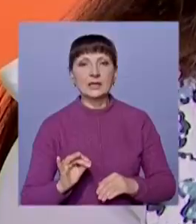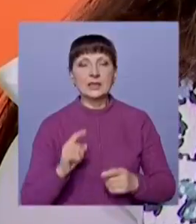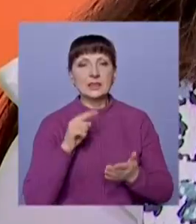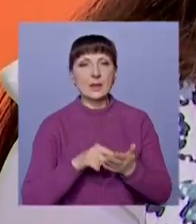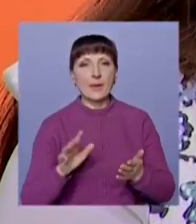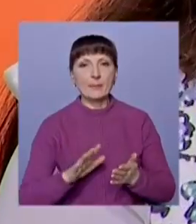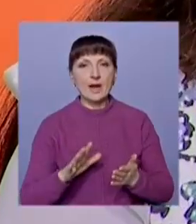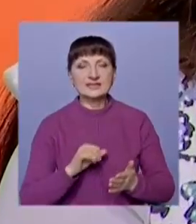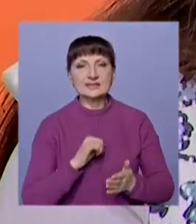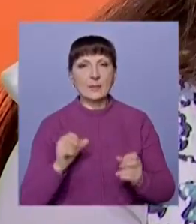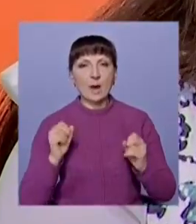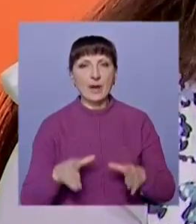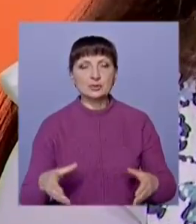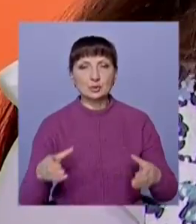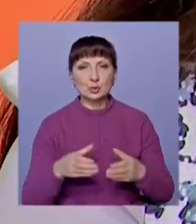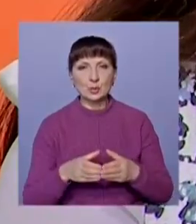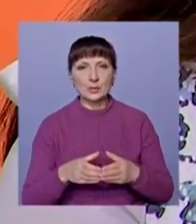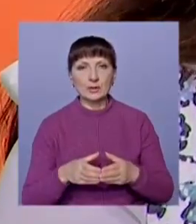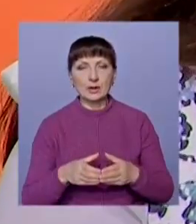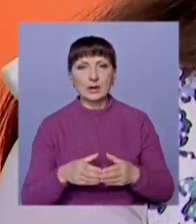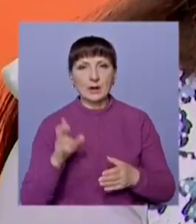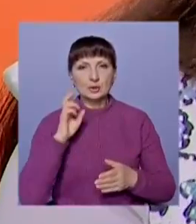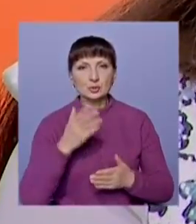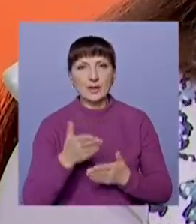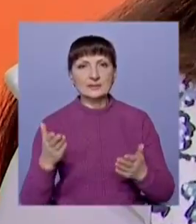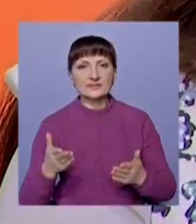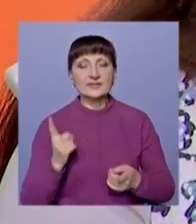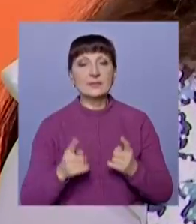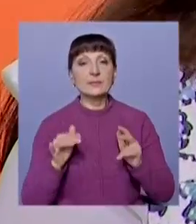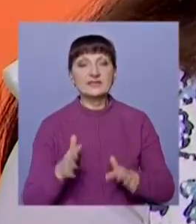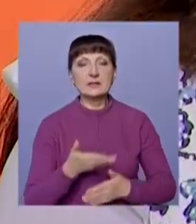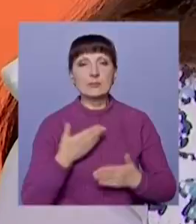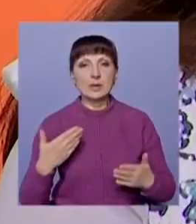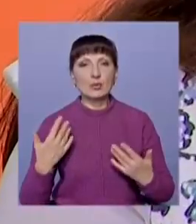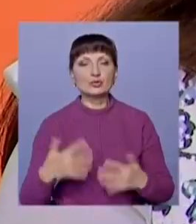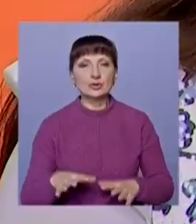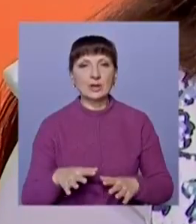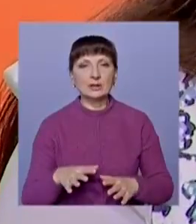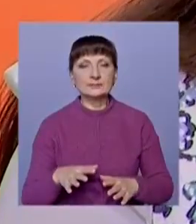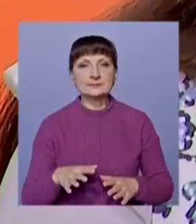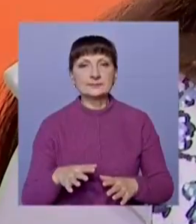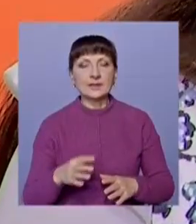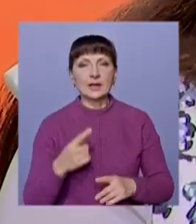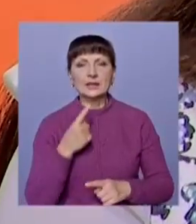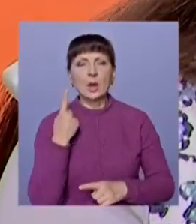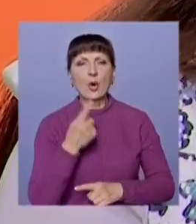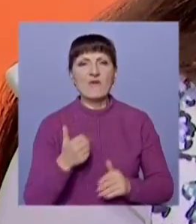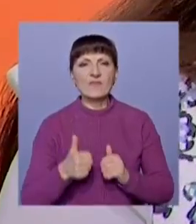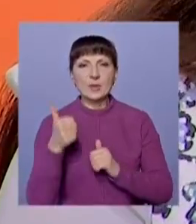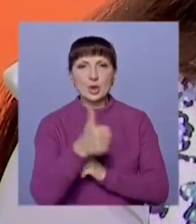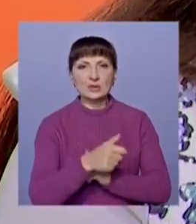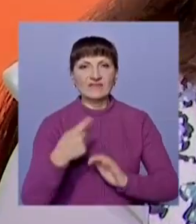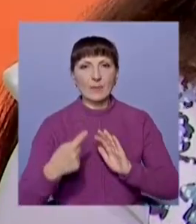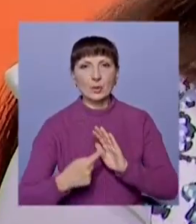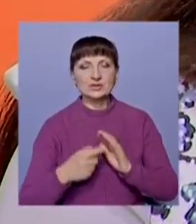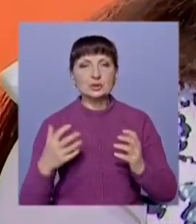попасть в вот эту самую опасную группу несостоявшихся государств. На самом деле мы далеко, далеко ушли вперед по